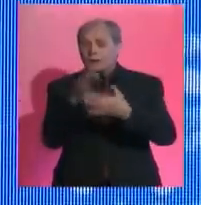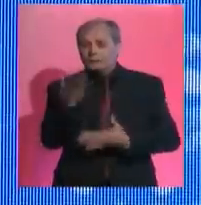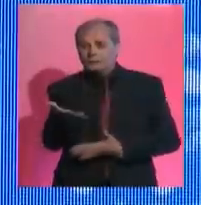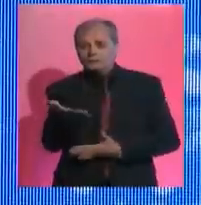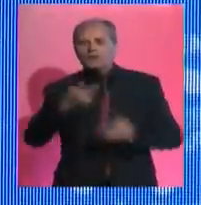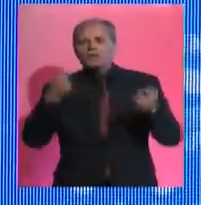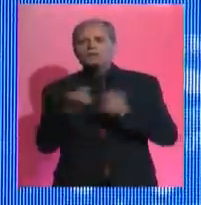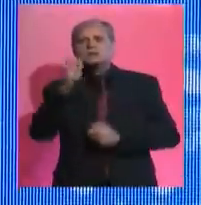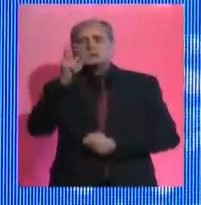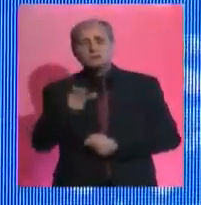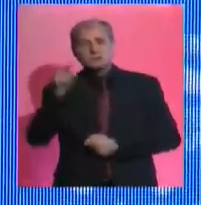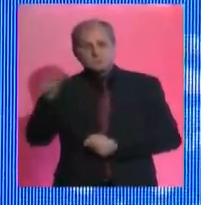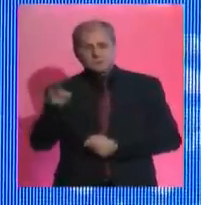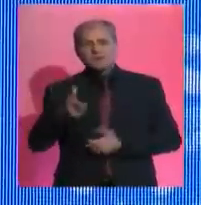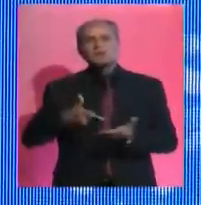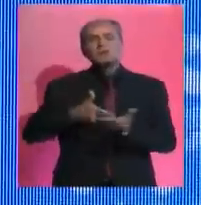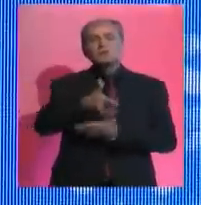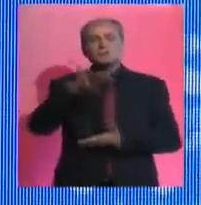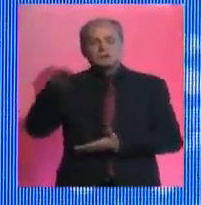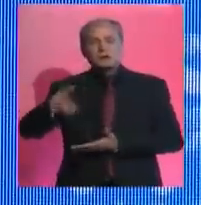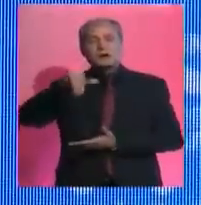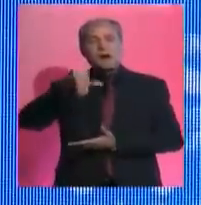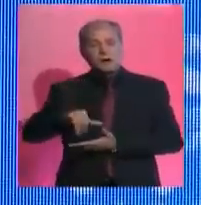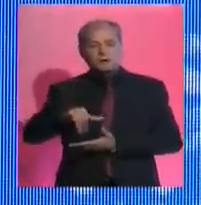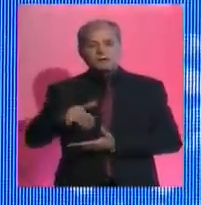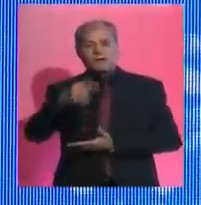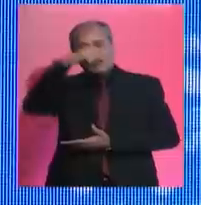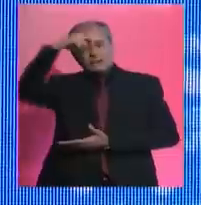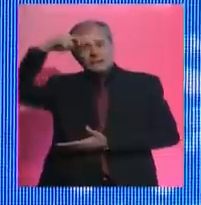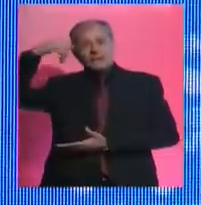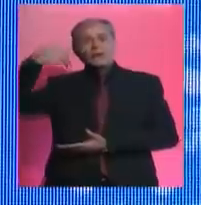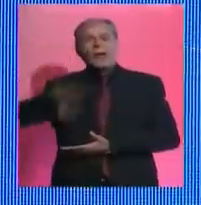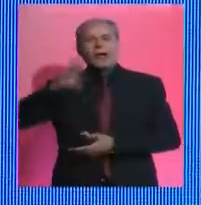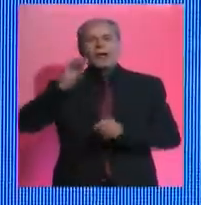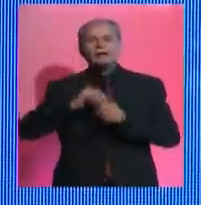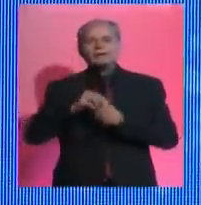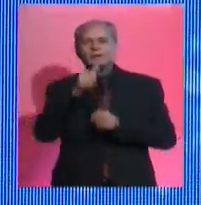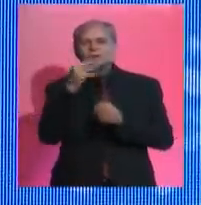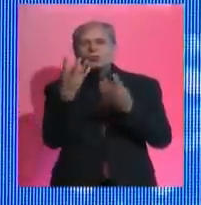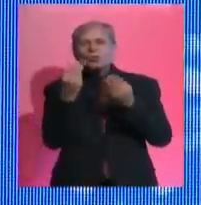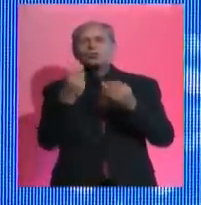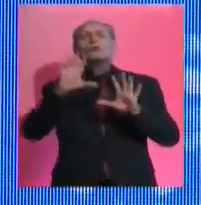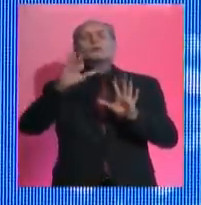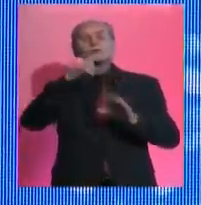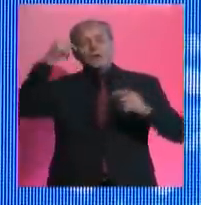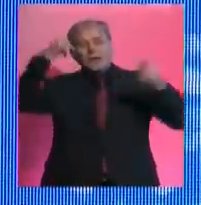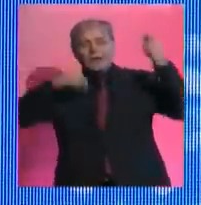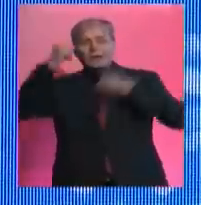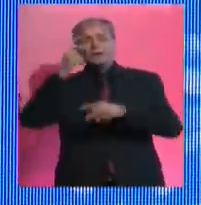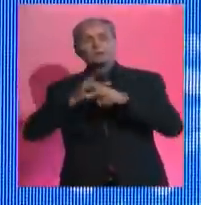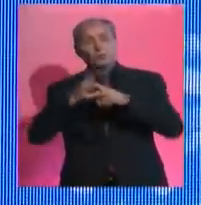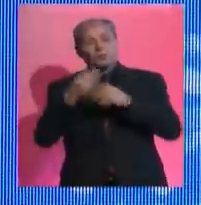olmasının işçimizin ve çiftçimizin hakkını alın terini kuru kurumadan alabilmesinin